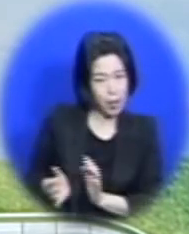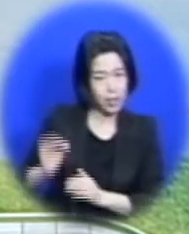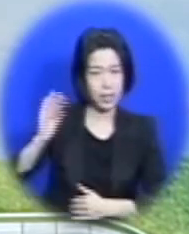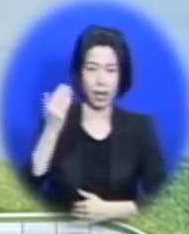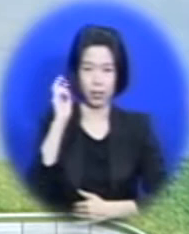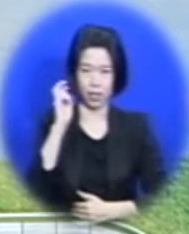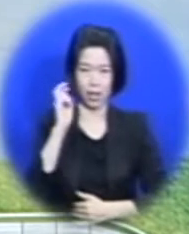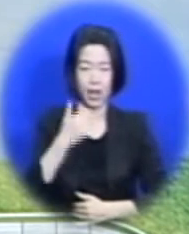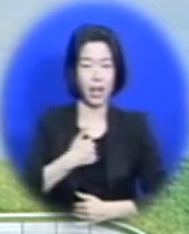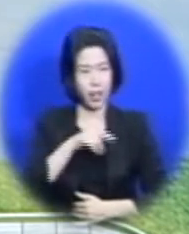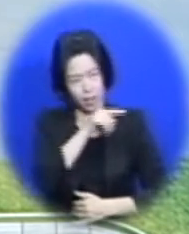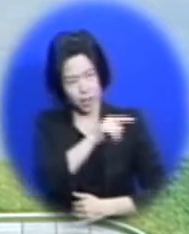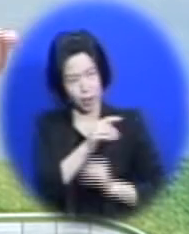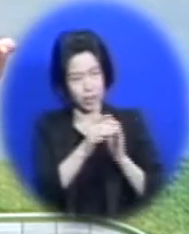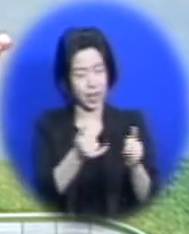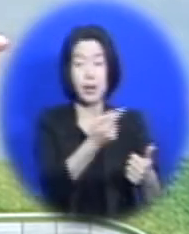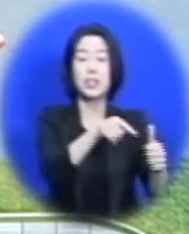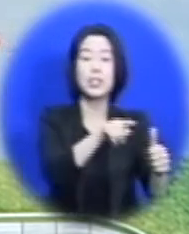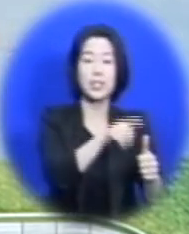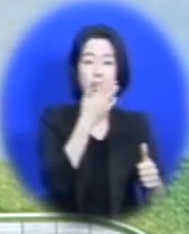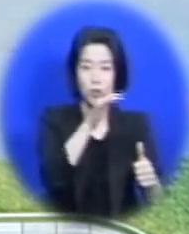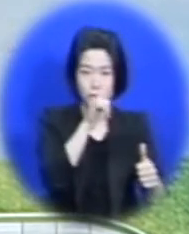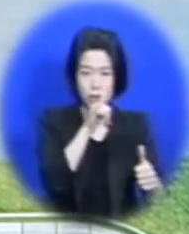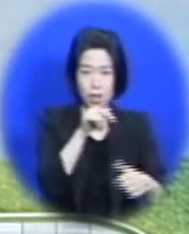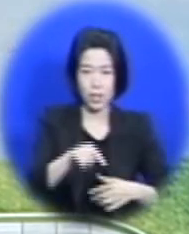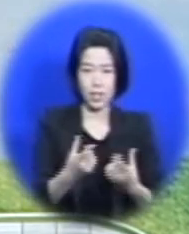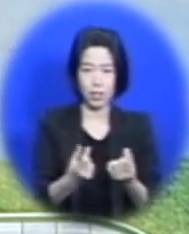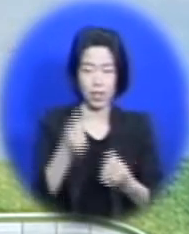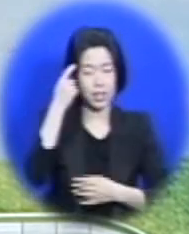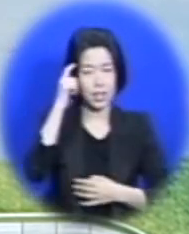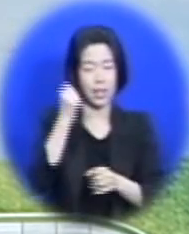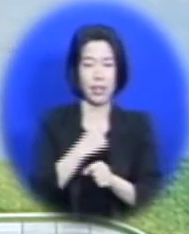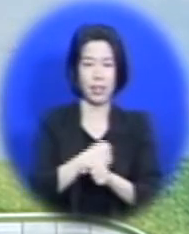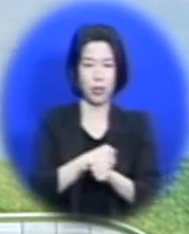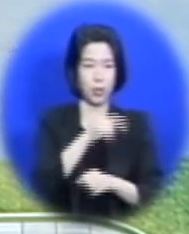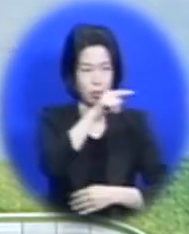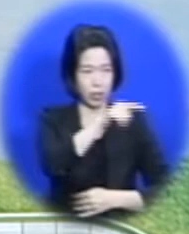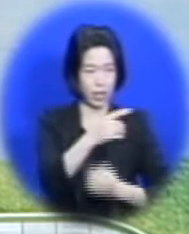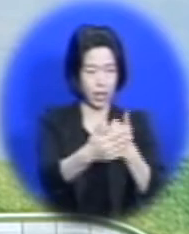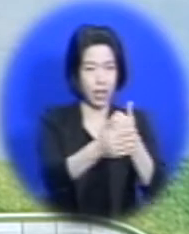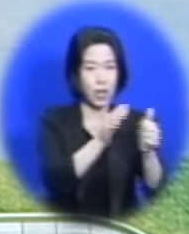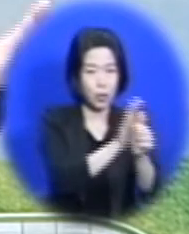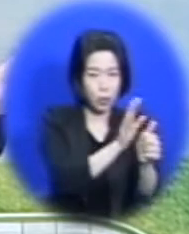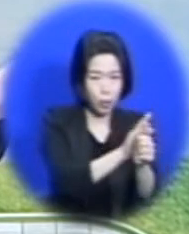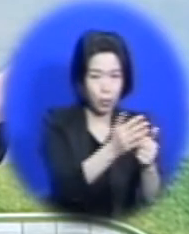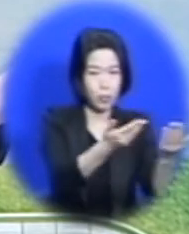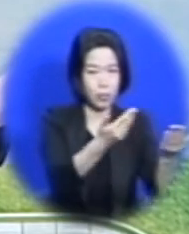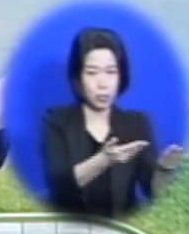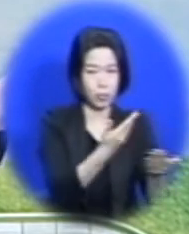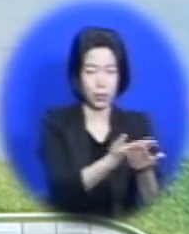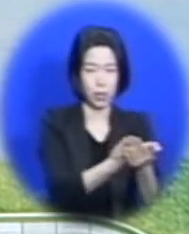거다. 내가 저 사람은 의지할 만해. 이렇게 생각하고 그에게 도움을 구하려고